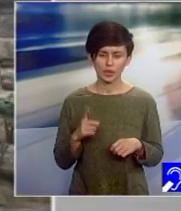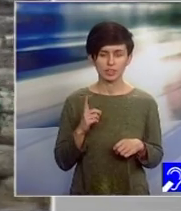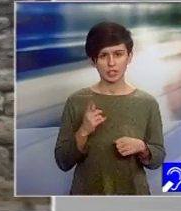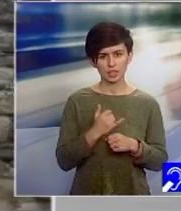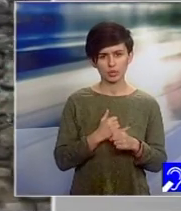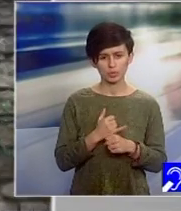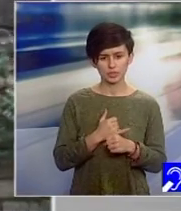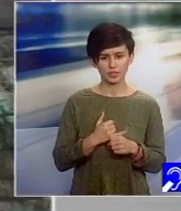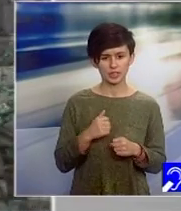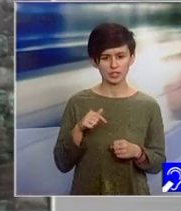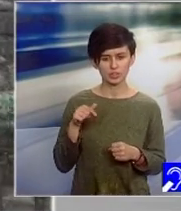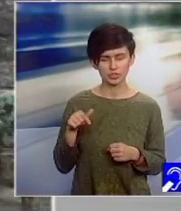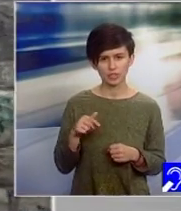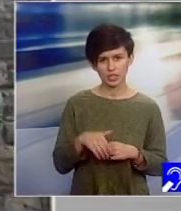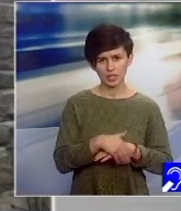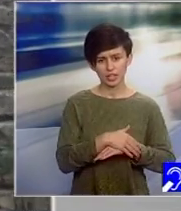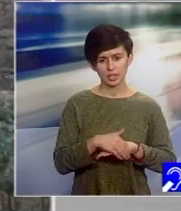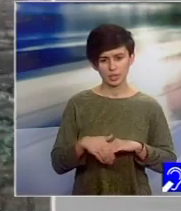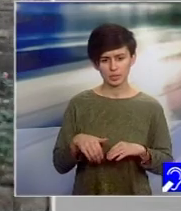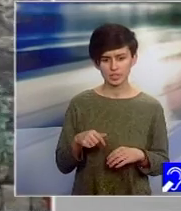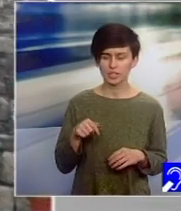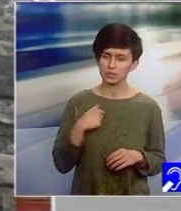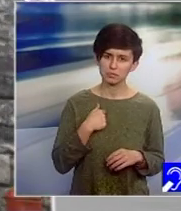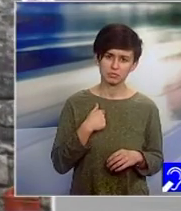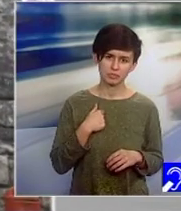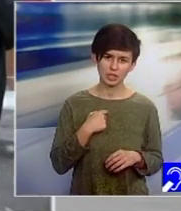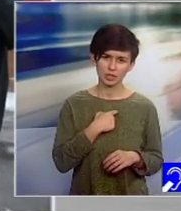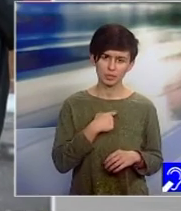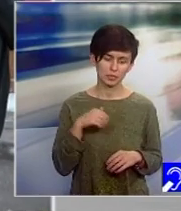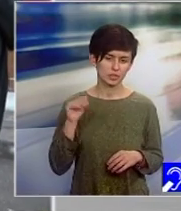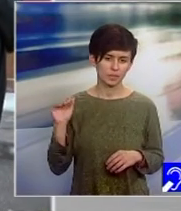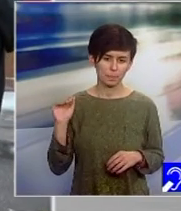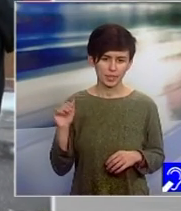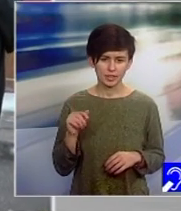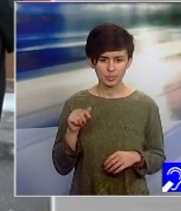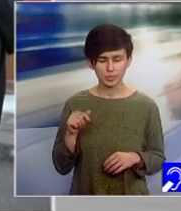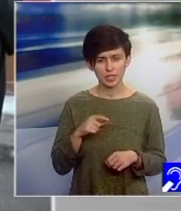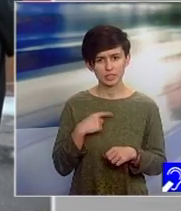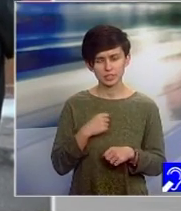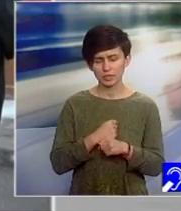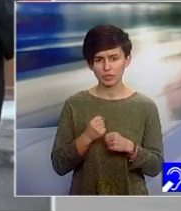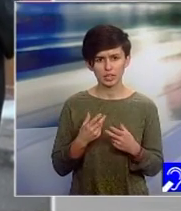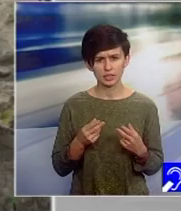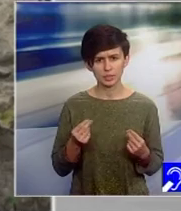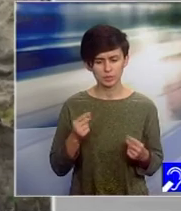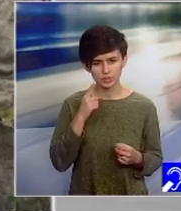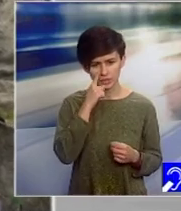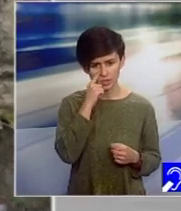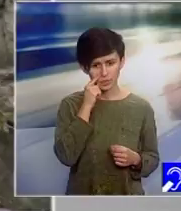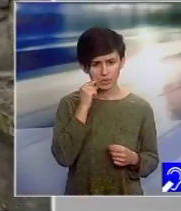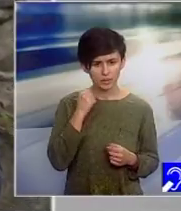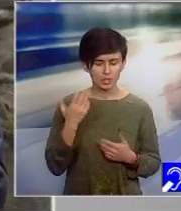și ei pe stradă. Deci nu eu pot să-i întreb și pe ei, că sunt extrem de mulți care trec pe